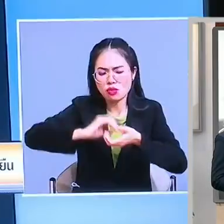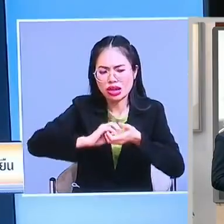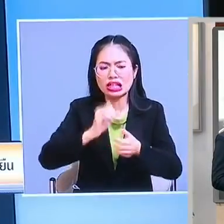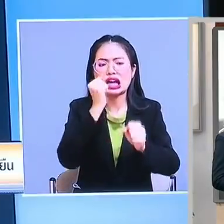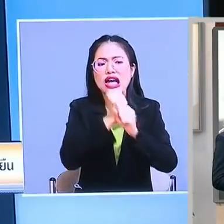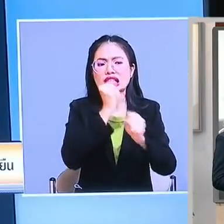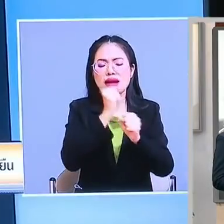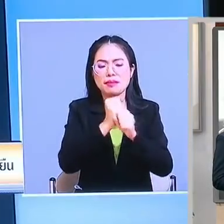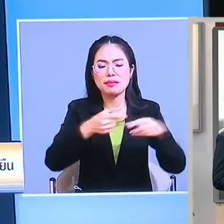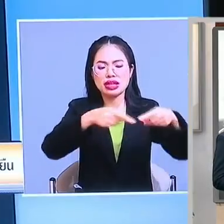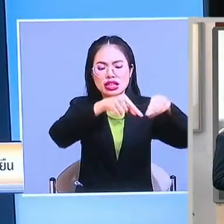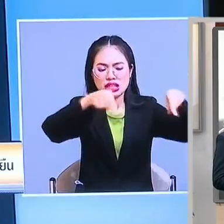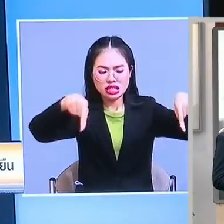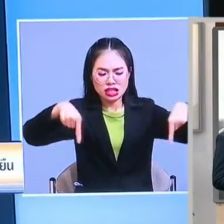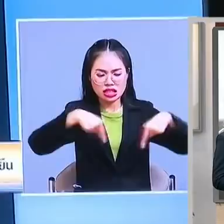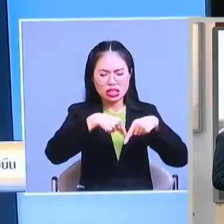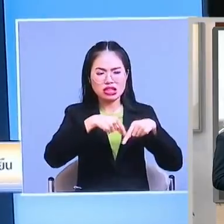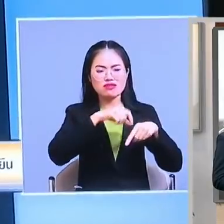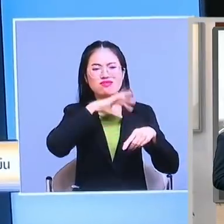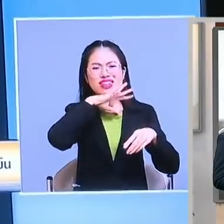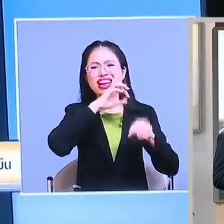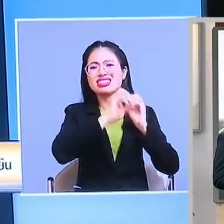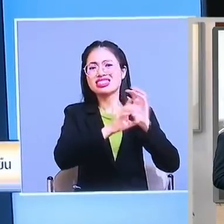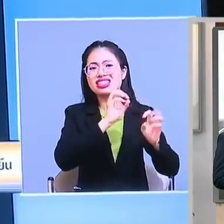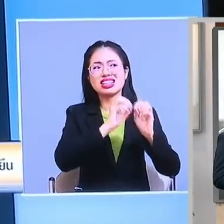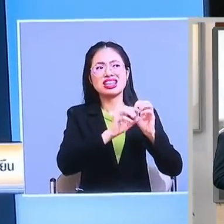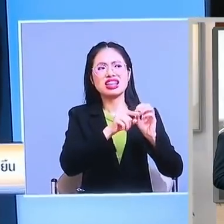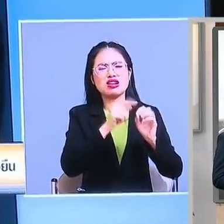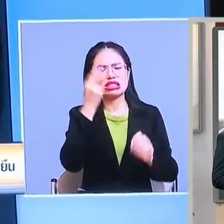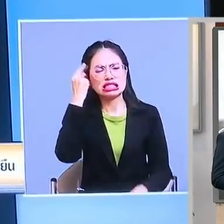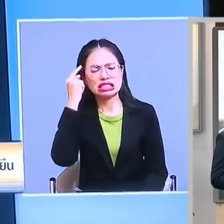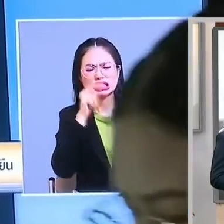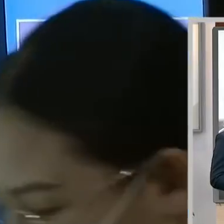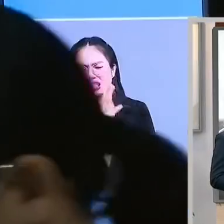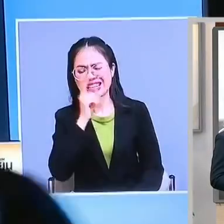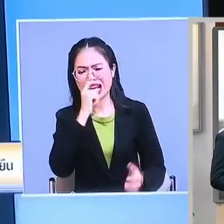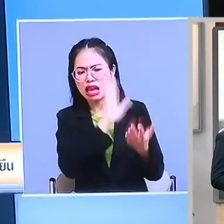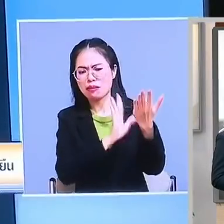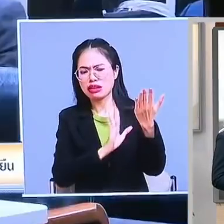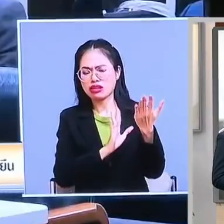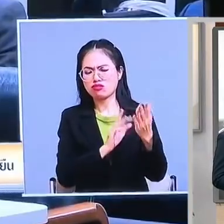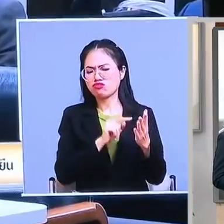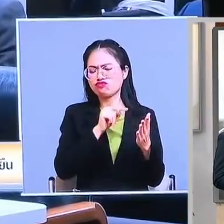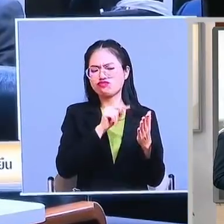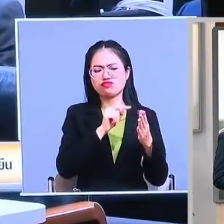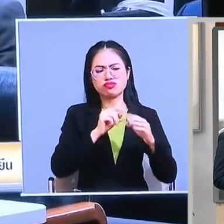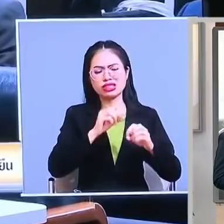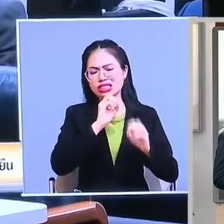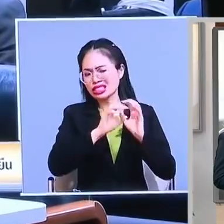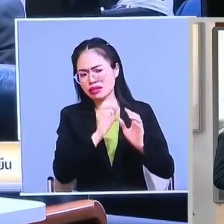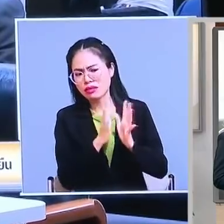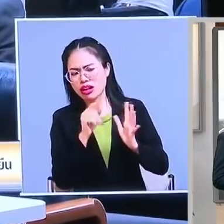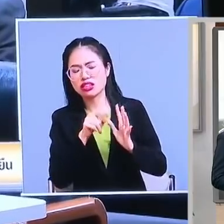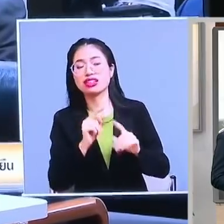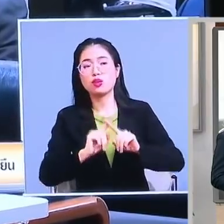ชื่อตอนนี้เนี่ยเขาเก่งแต่ว่าน่าจะใช้ชื่อพรรคเศรษฐกิจไทยครับแต่ใช้ไปก่อนในเบื้องต้นให้ไปก่อนครับเดี๋ยวอาจจะมี